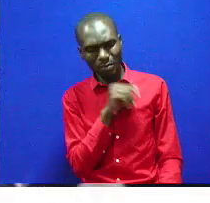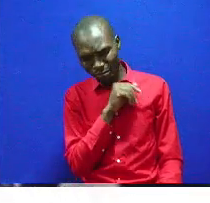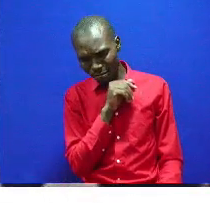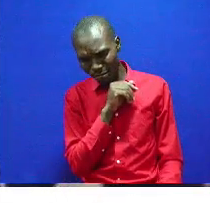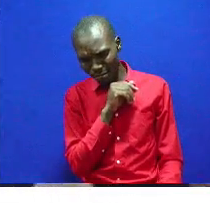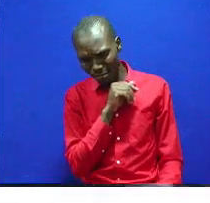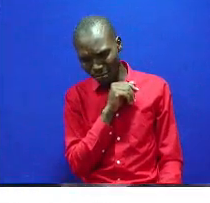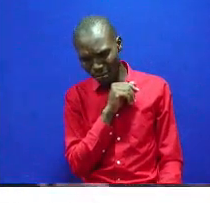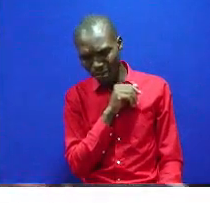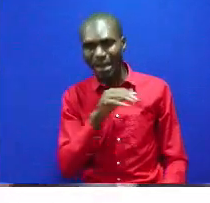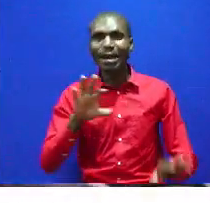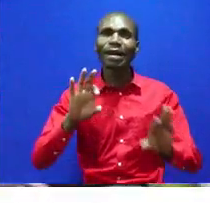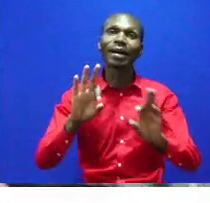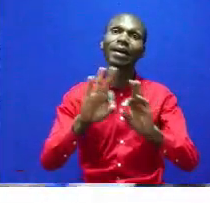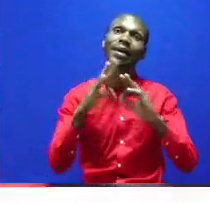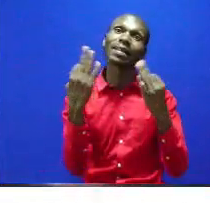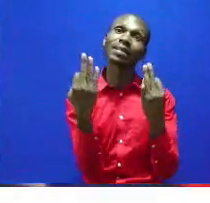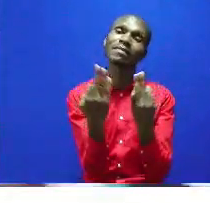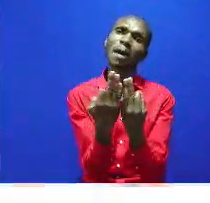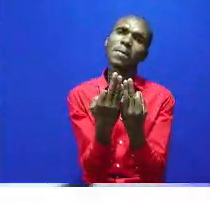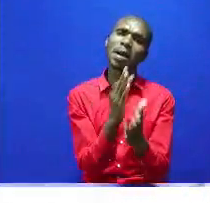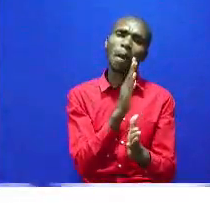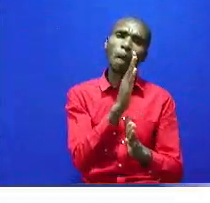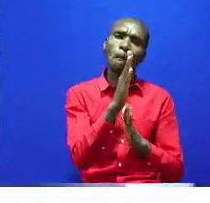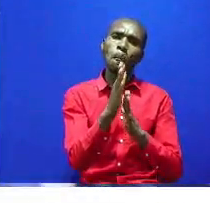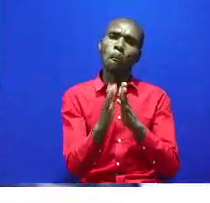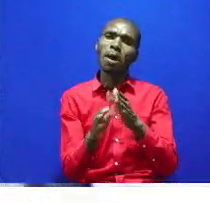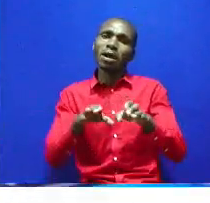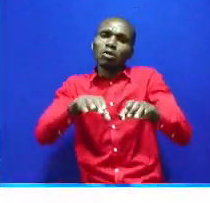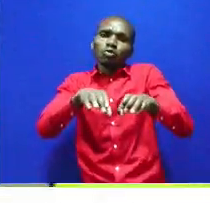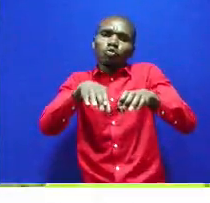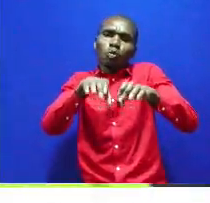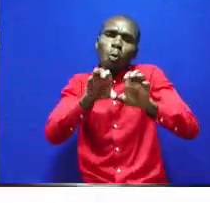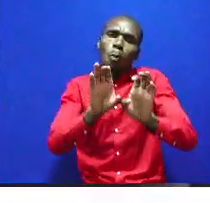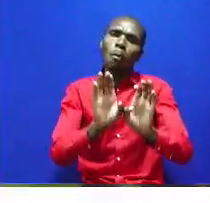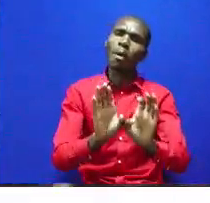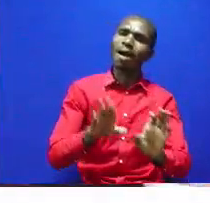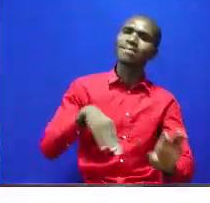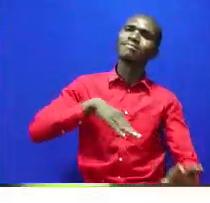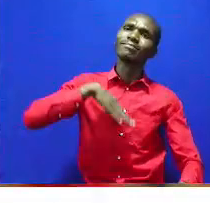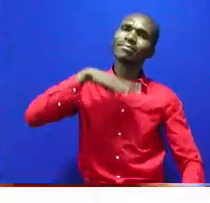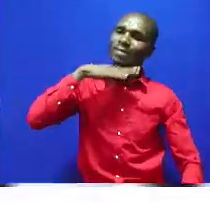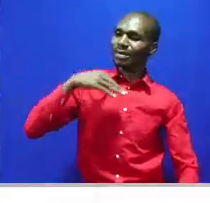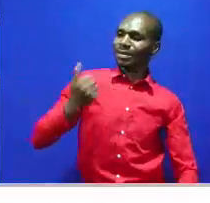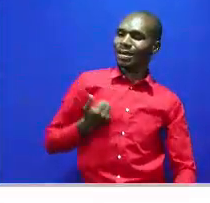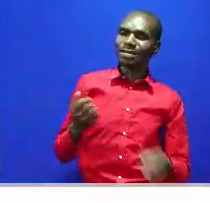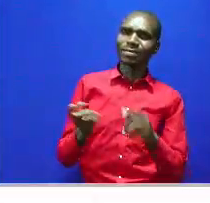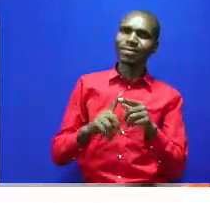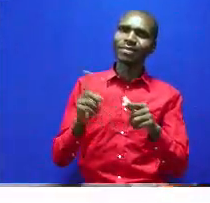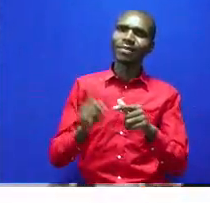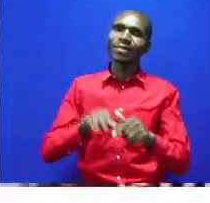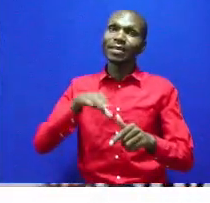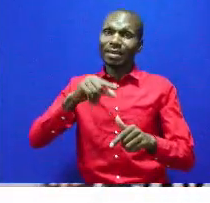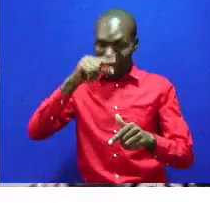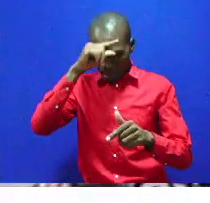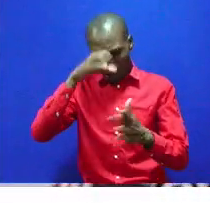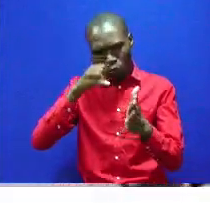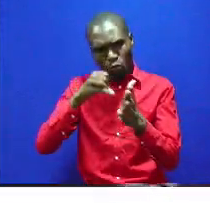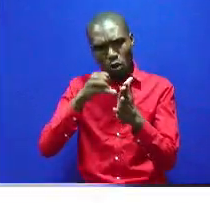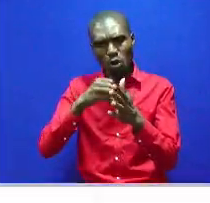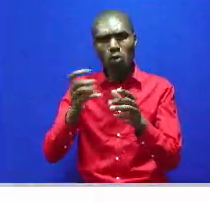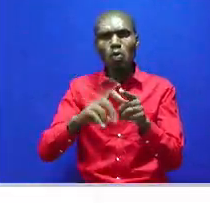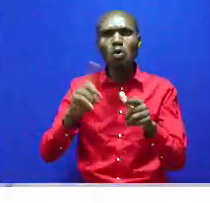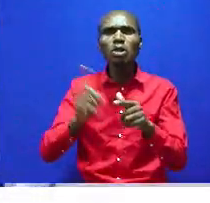agendrete kuyarigania erio kumweni Ivy. Ase abantu basabire eserekari wesu anania na korigere ila chipara erio gokei